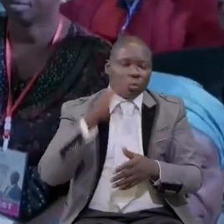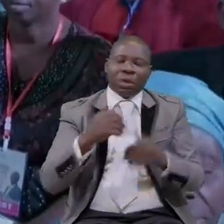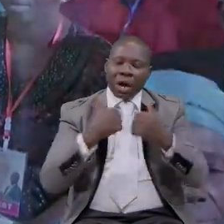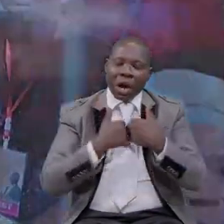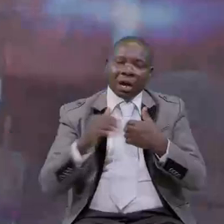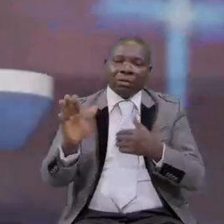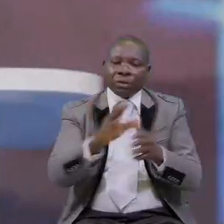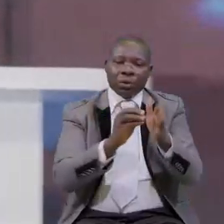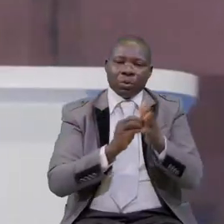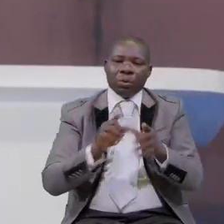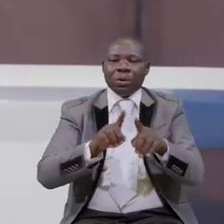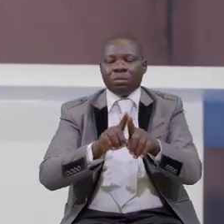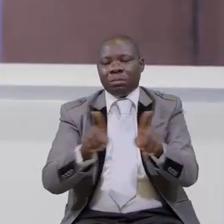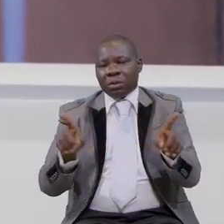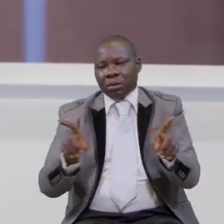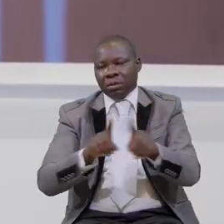Mais,